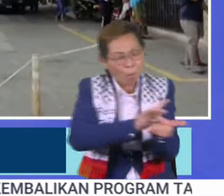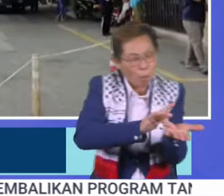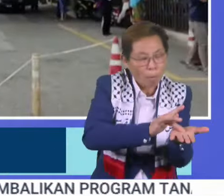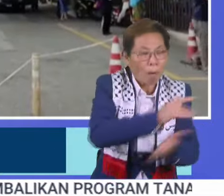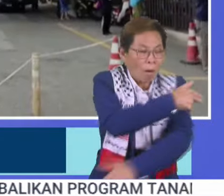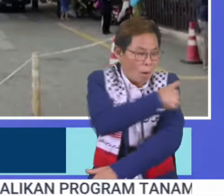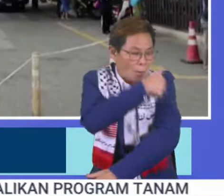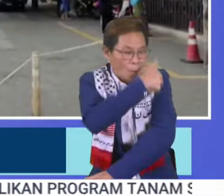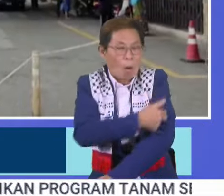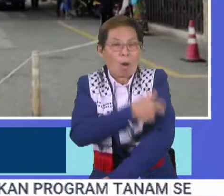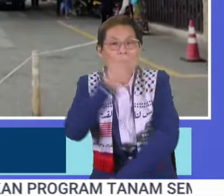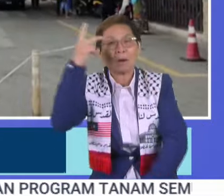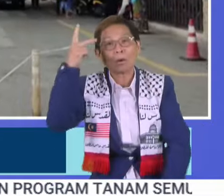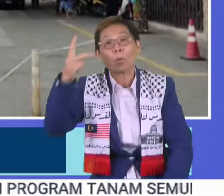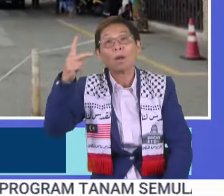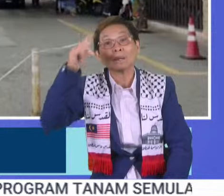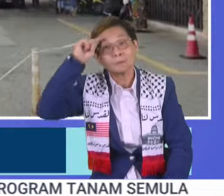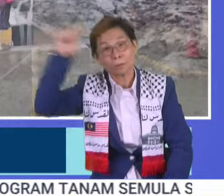di HSNZ.